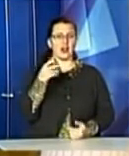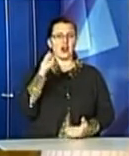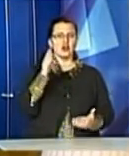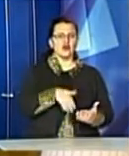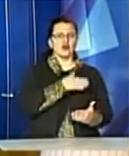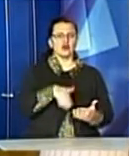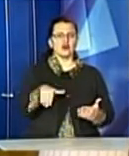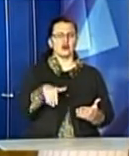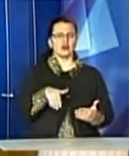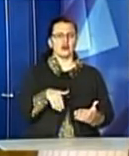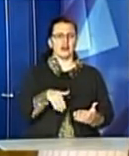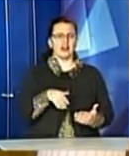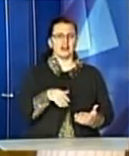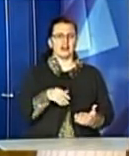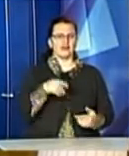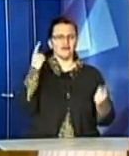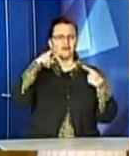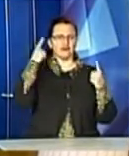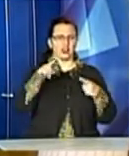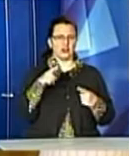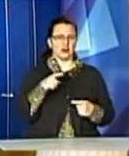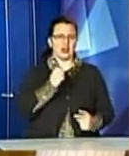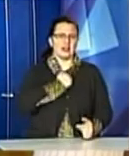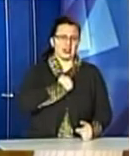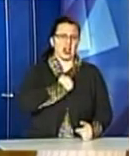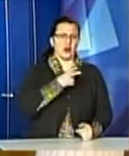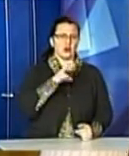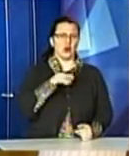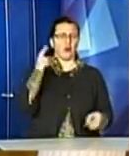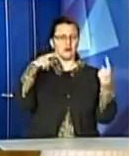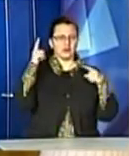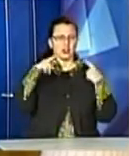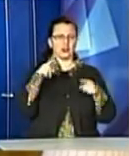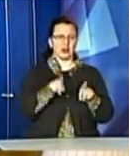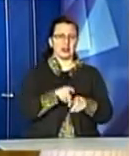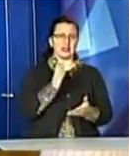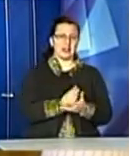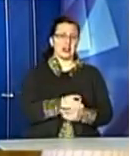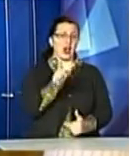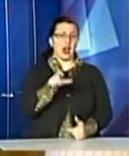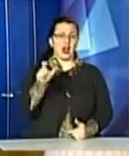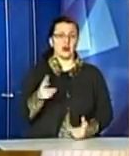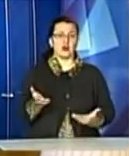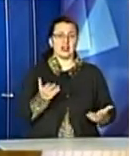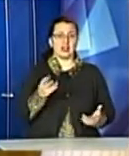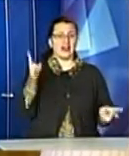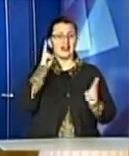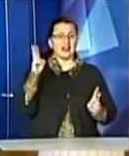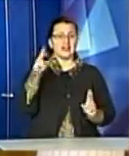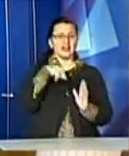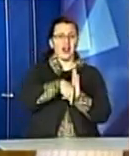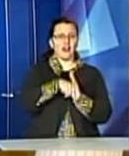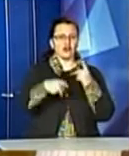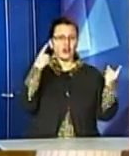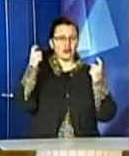І як не дивно і як не гірко, міфи до сих пір побутують. А люди, які не знають взагалі інформації, не